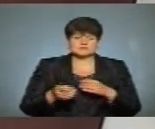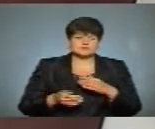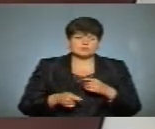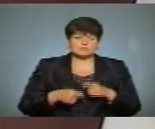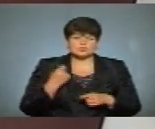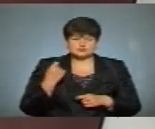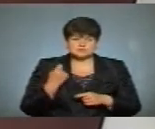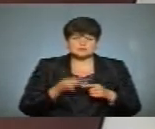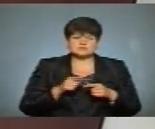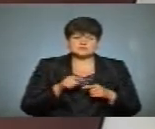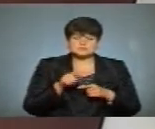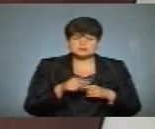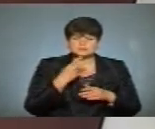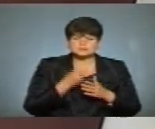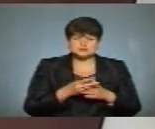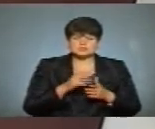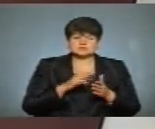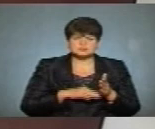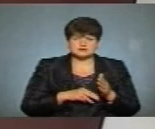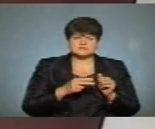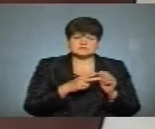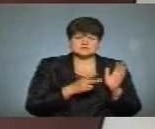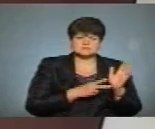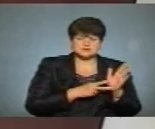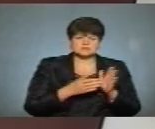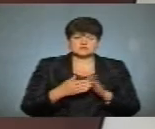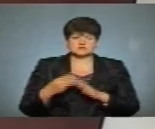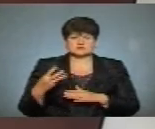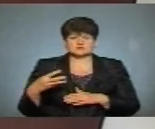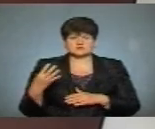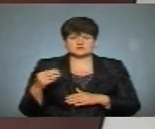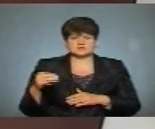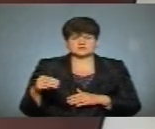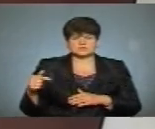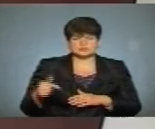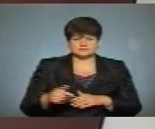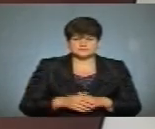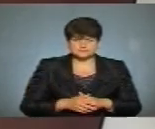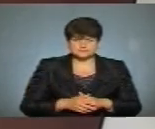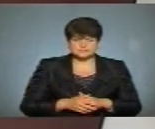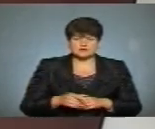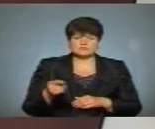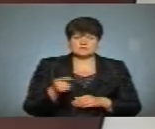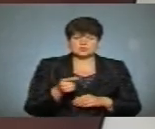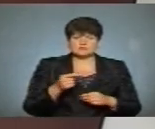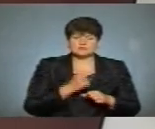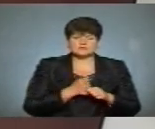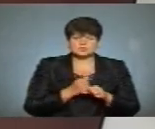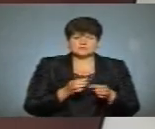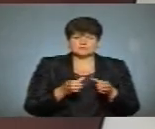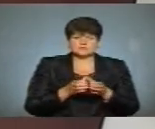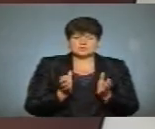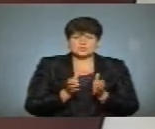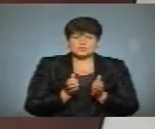правопорушення. Нагадаю, ця стаття передбачає штраф від 17 до 34 тисяч гривень. Нагадаю, в Тернополі працюють мобільні групи,